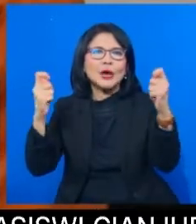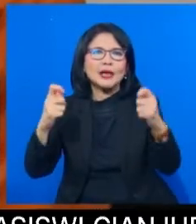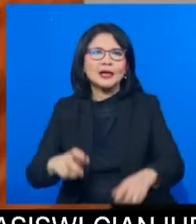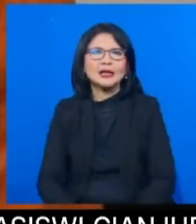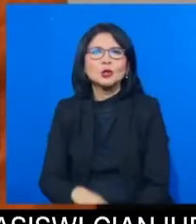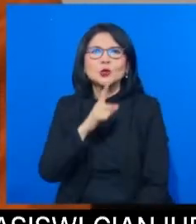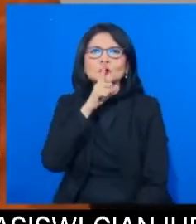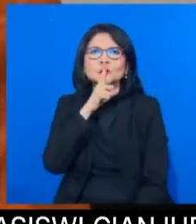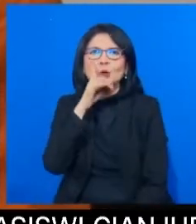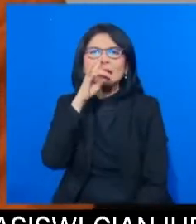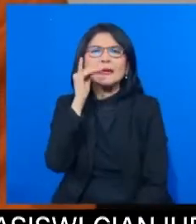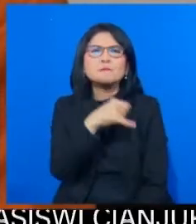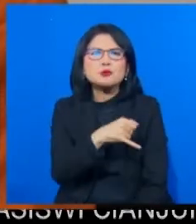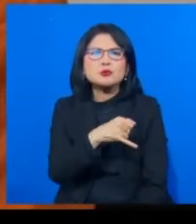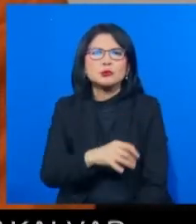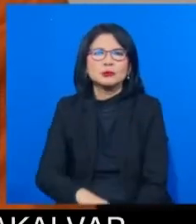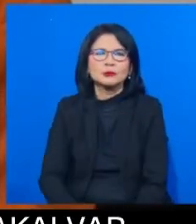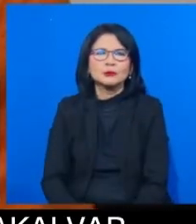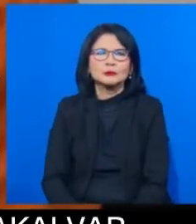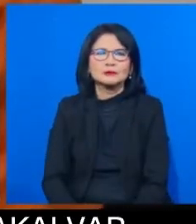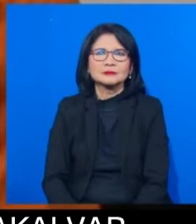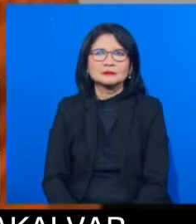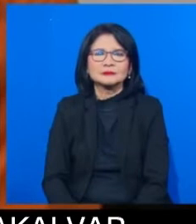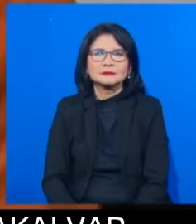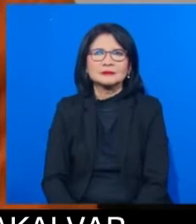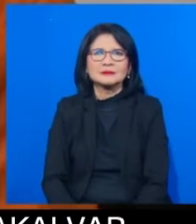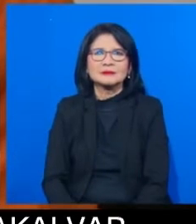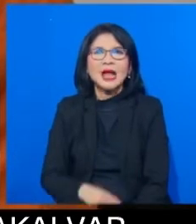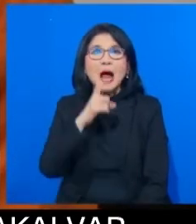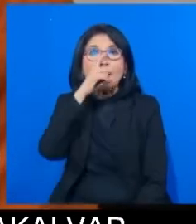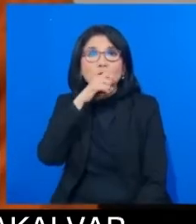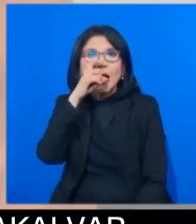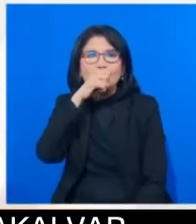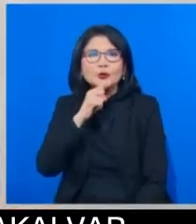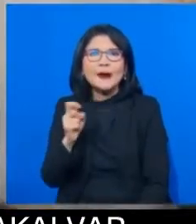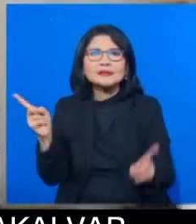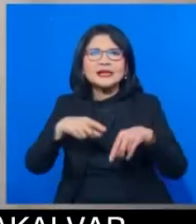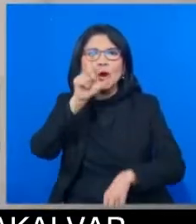noning Suryati jeung si Wiwin. Siap oke, cek duro teh.